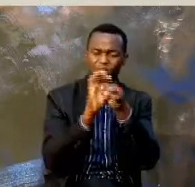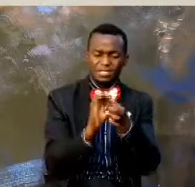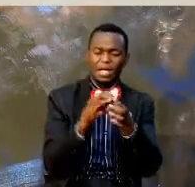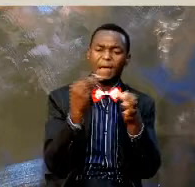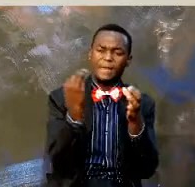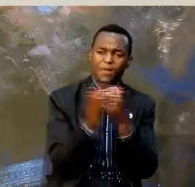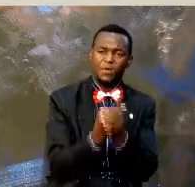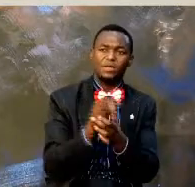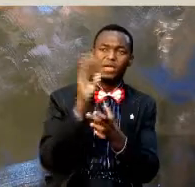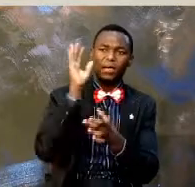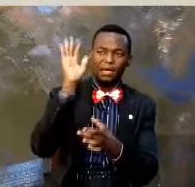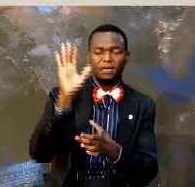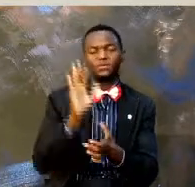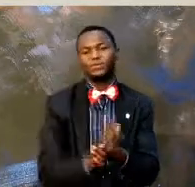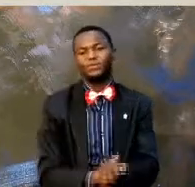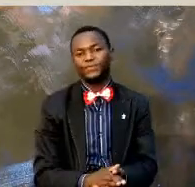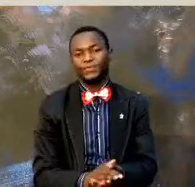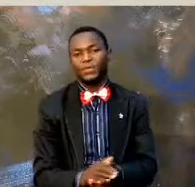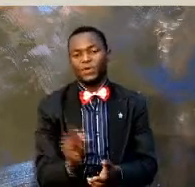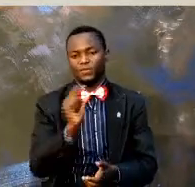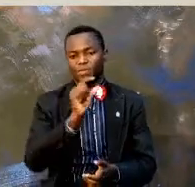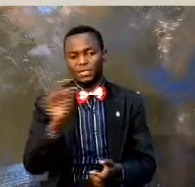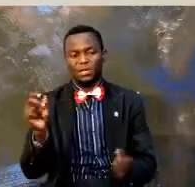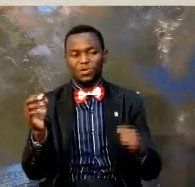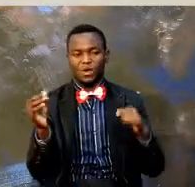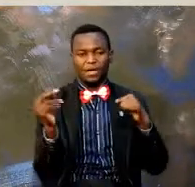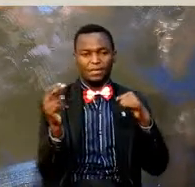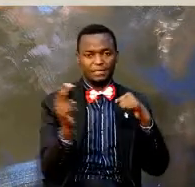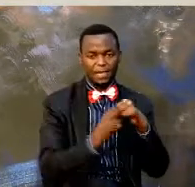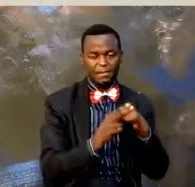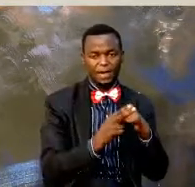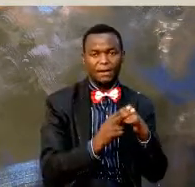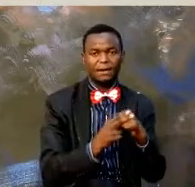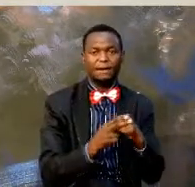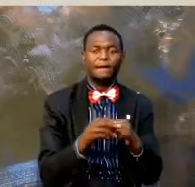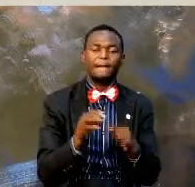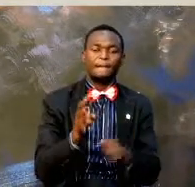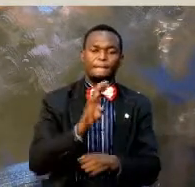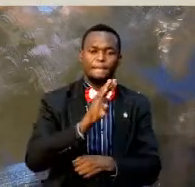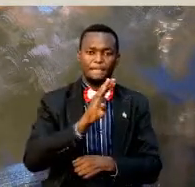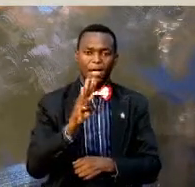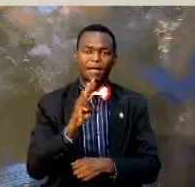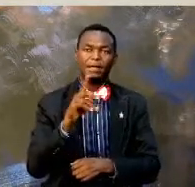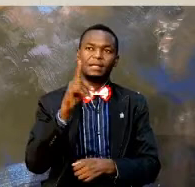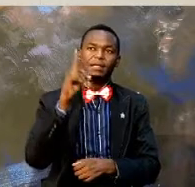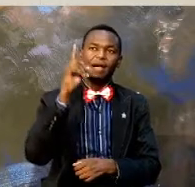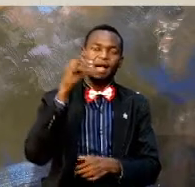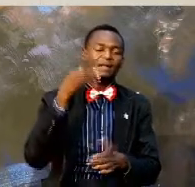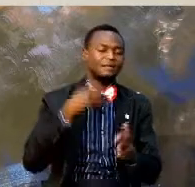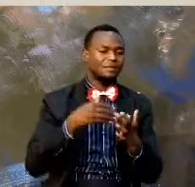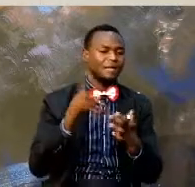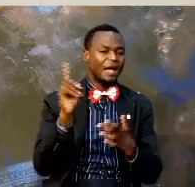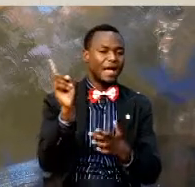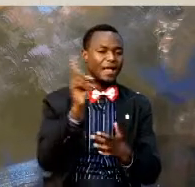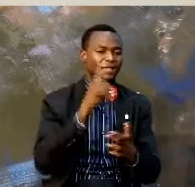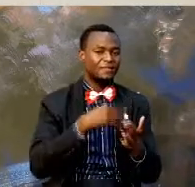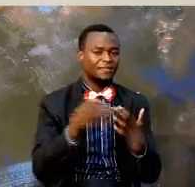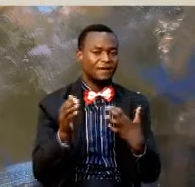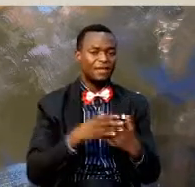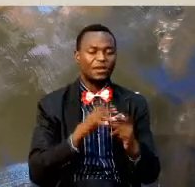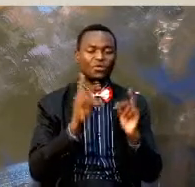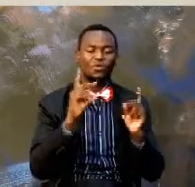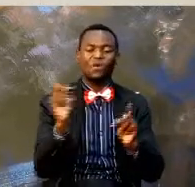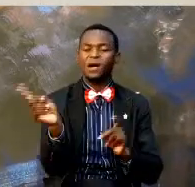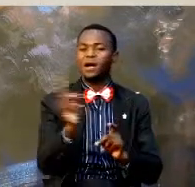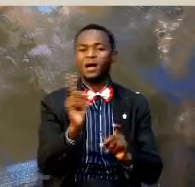saba. Hapa sasa. Mstari wa saba. Bali alijifanya kuwa